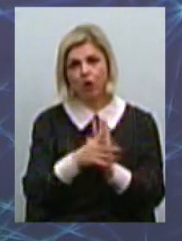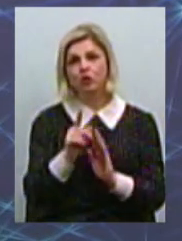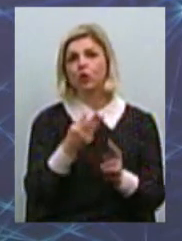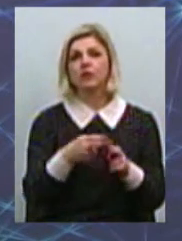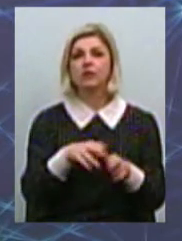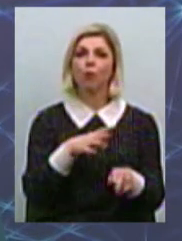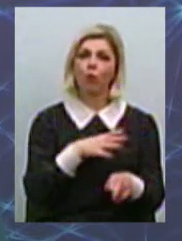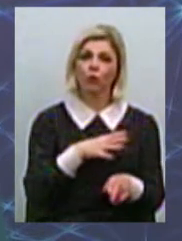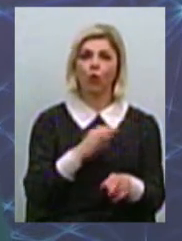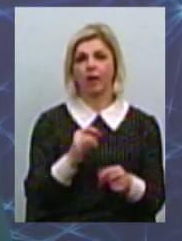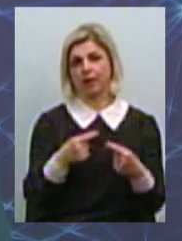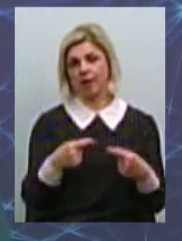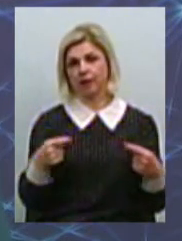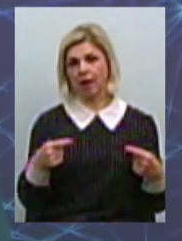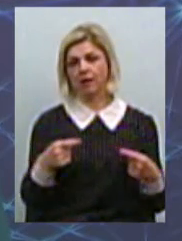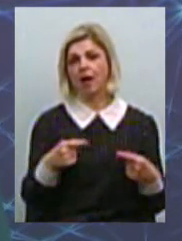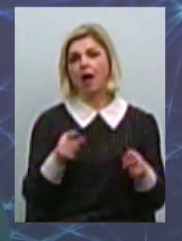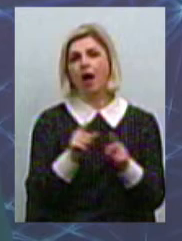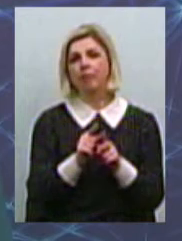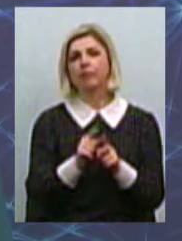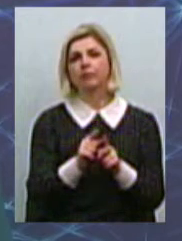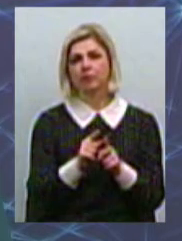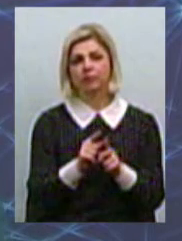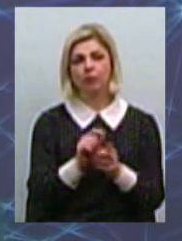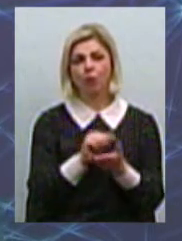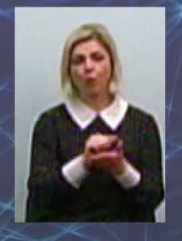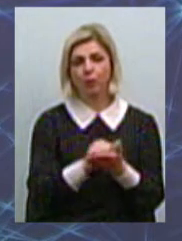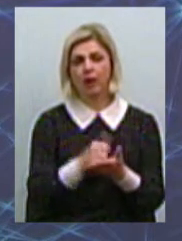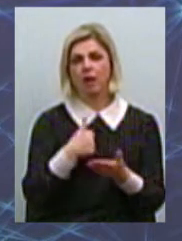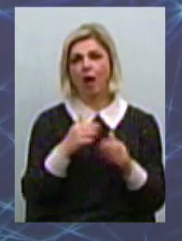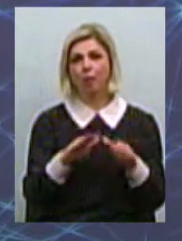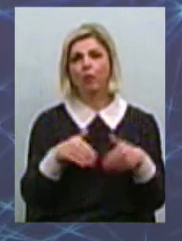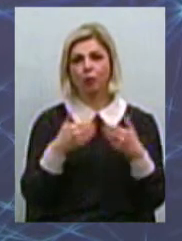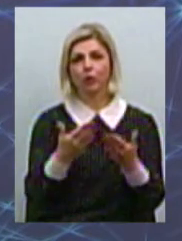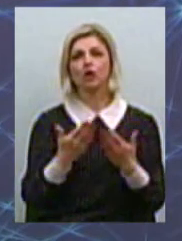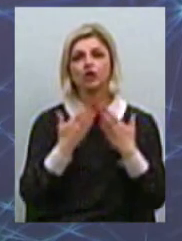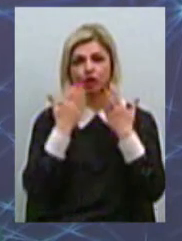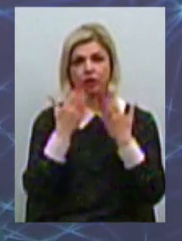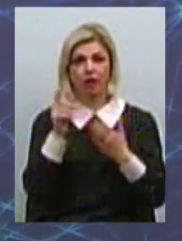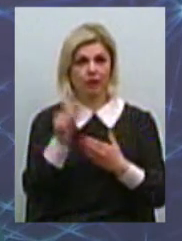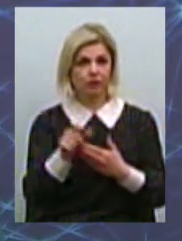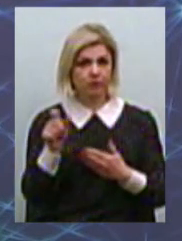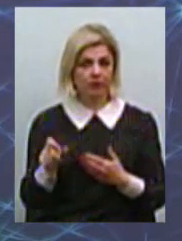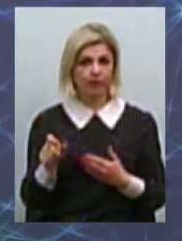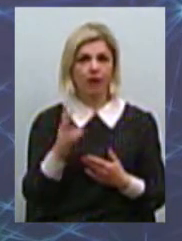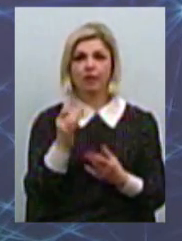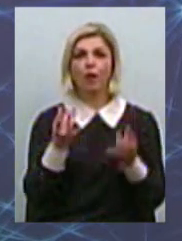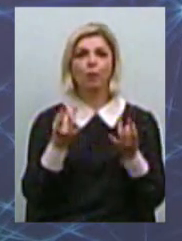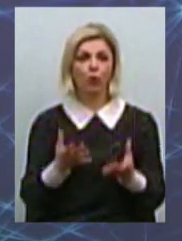далі. Огляд публікації. Я пропоную почитати читачеві, не